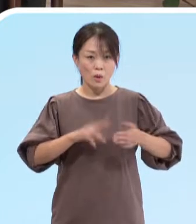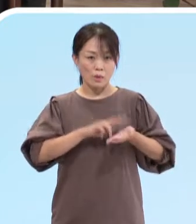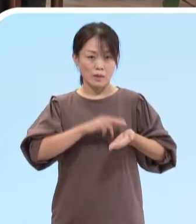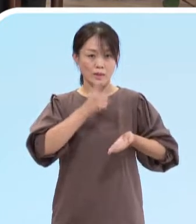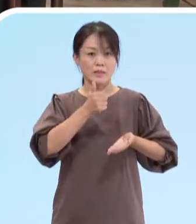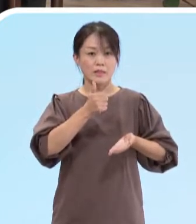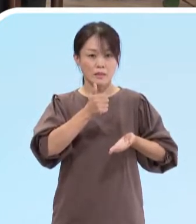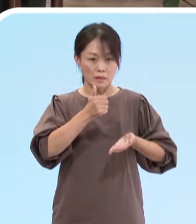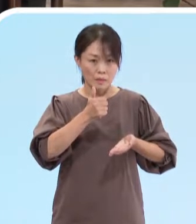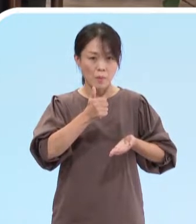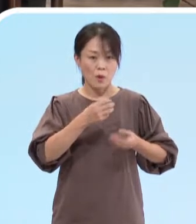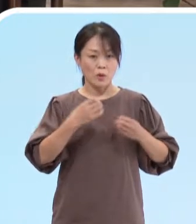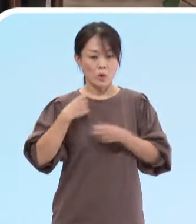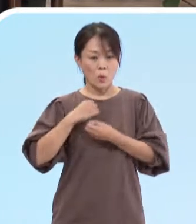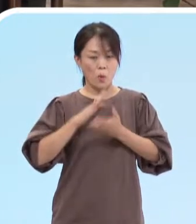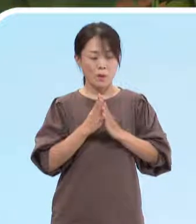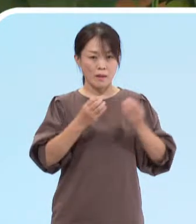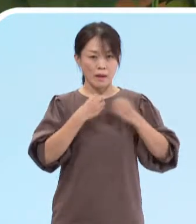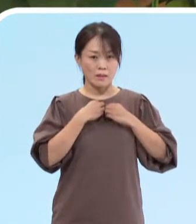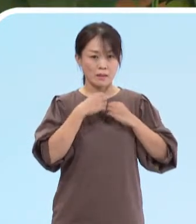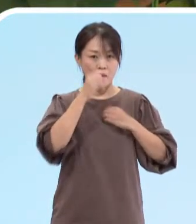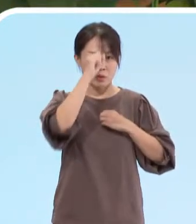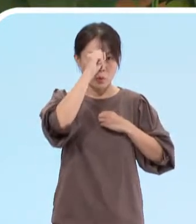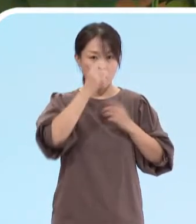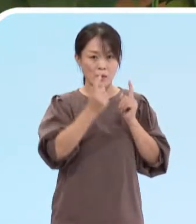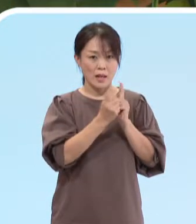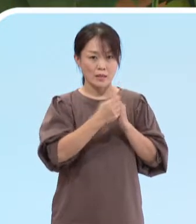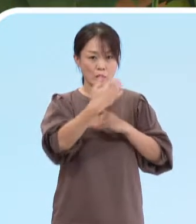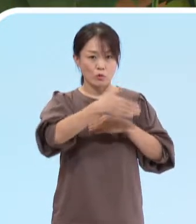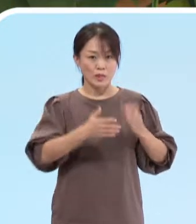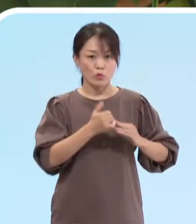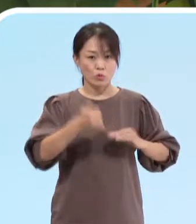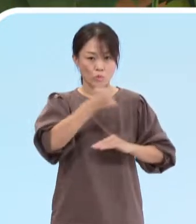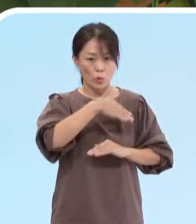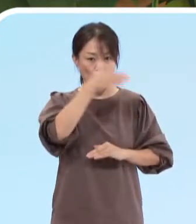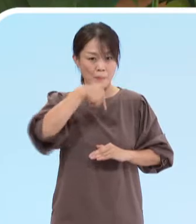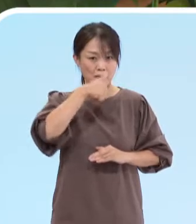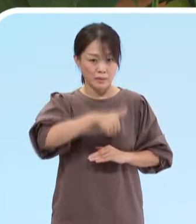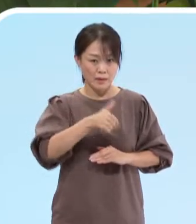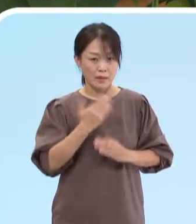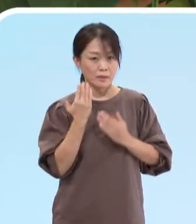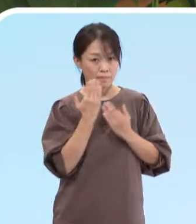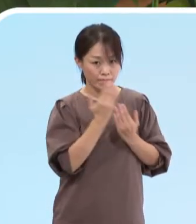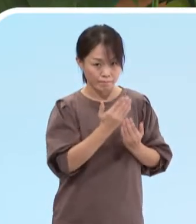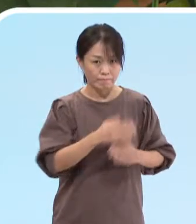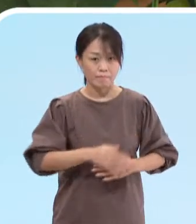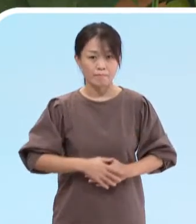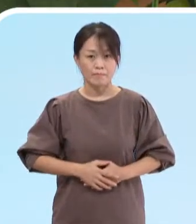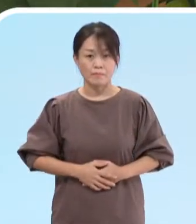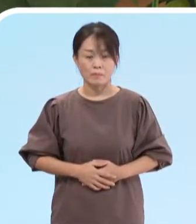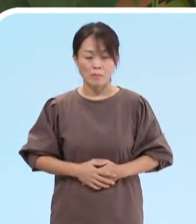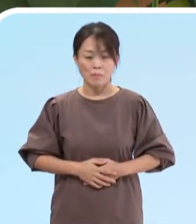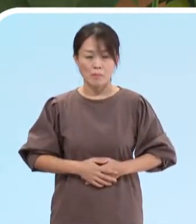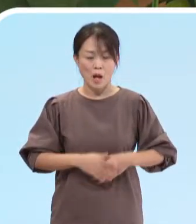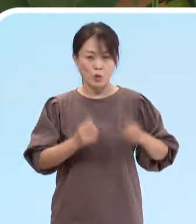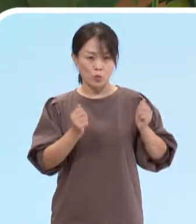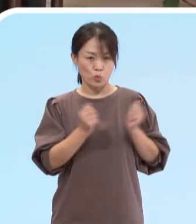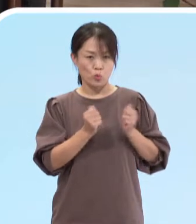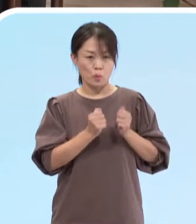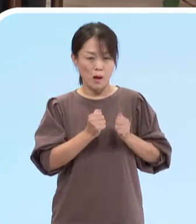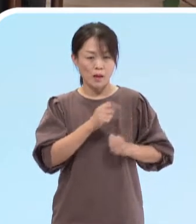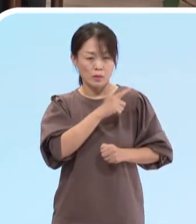今回は医師でもいらっしゃいます兵庫県感染症等対策室山下照夫室長にお話聞いていきます。冬